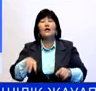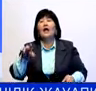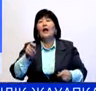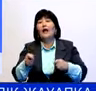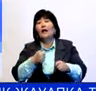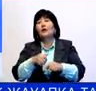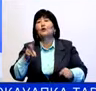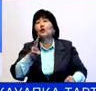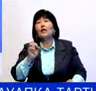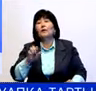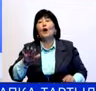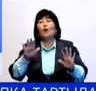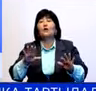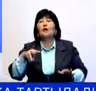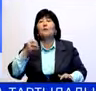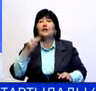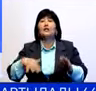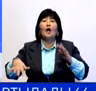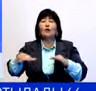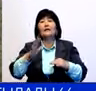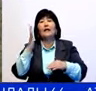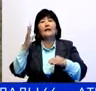Нәлібаев қатысып, орталық мешіт аумағына тал екті.